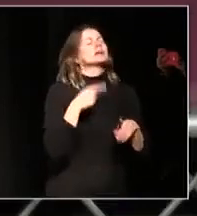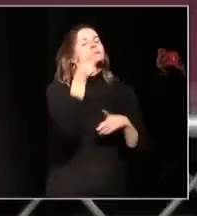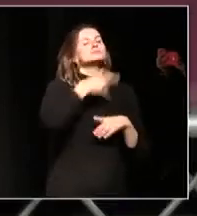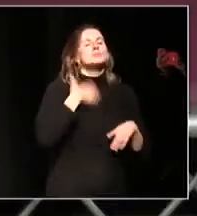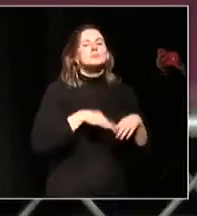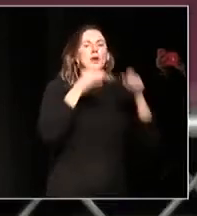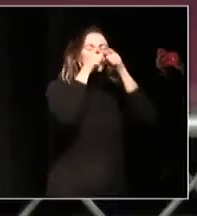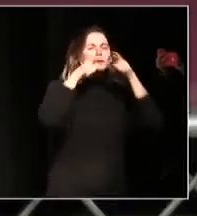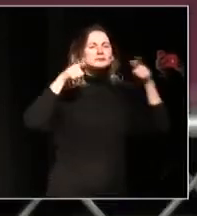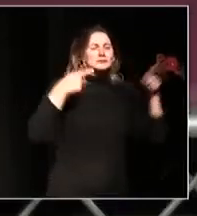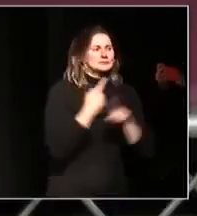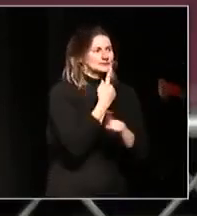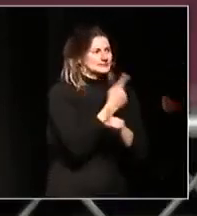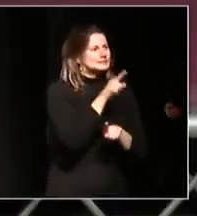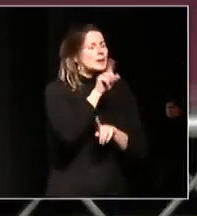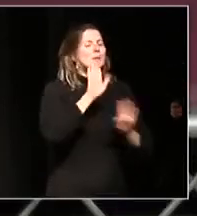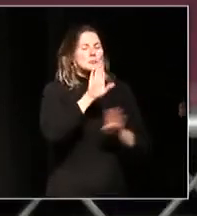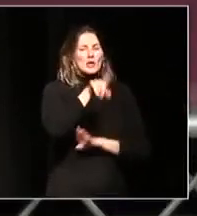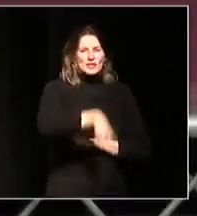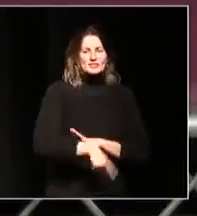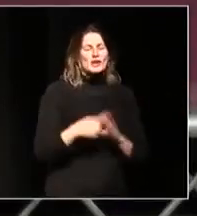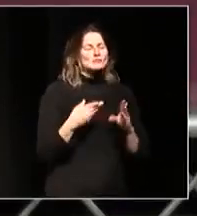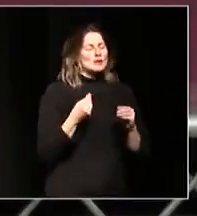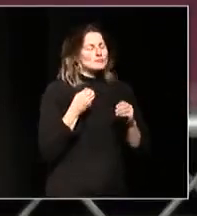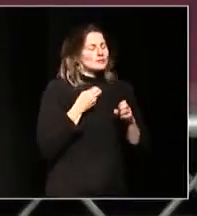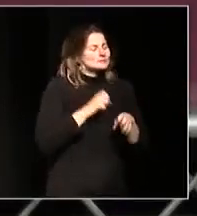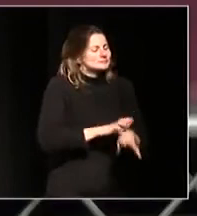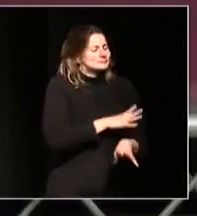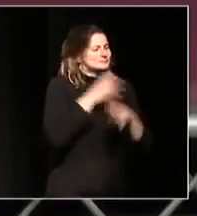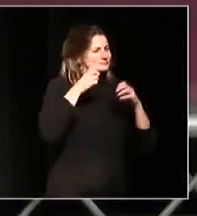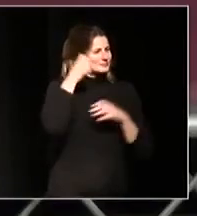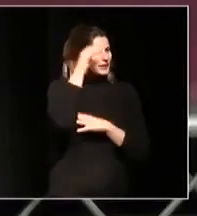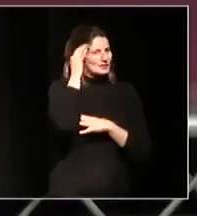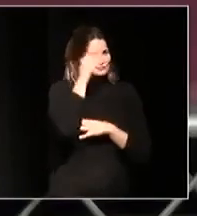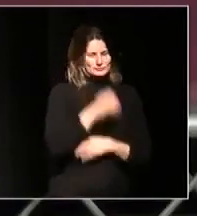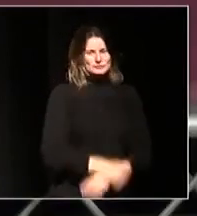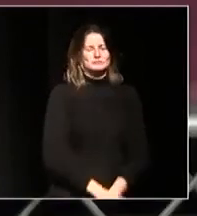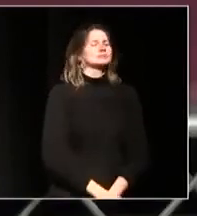doncs, que l'he viscut amb molts nervis, però també amb moltíssima, moltíssima il·lusió.